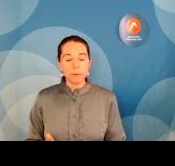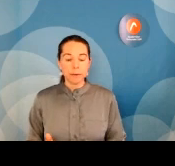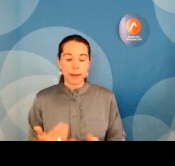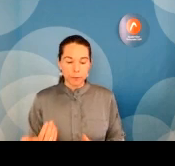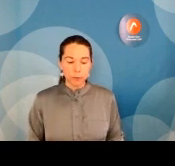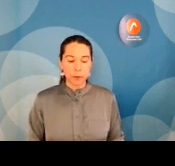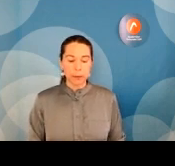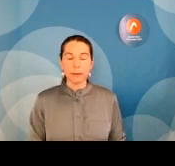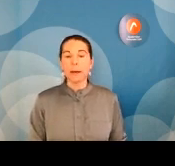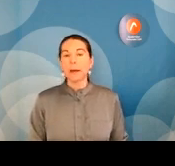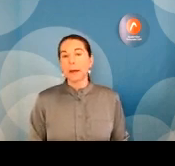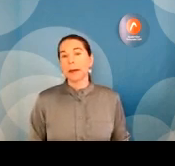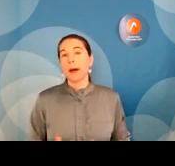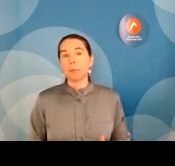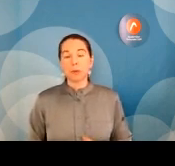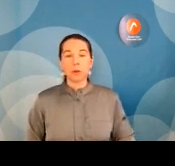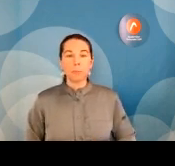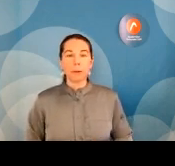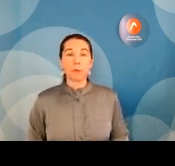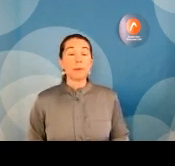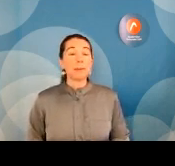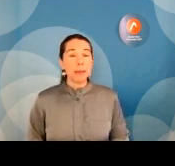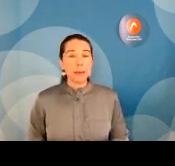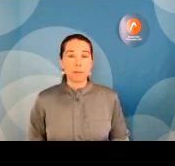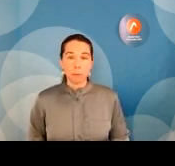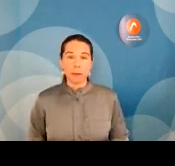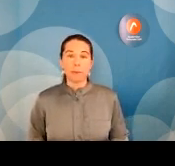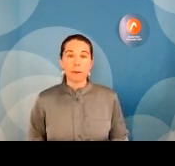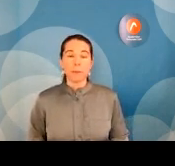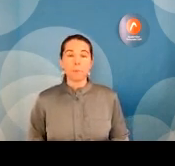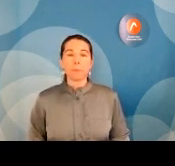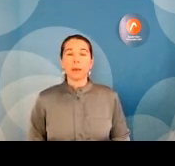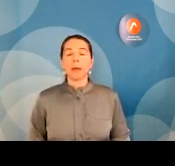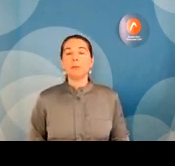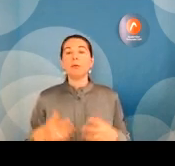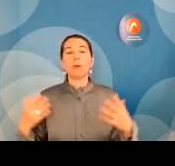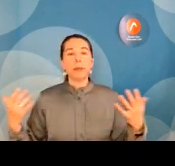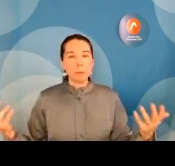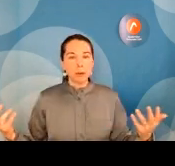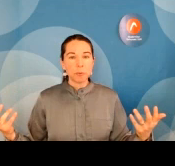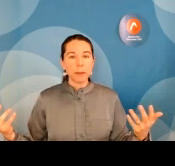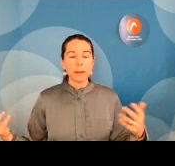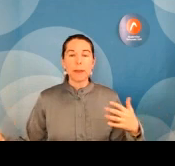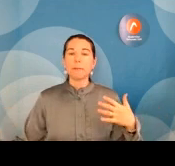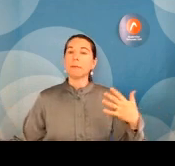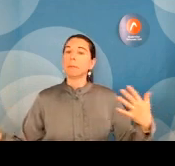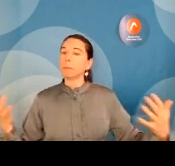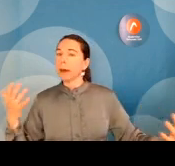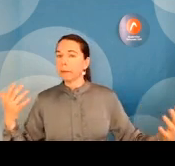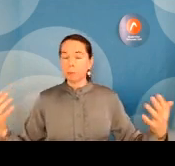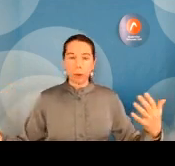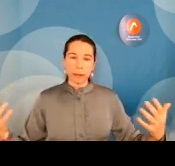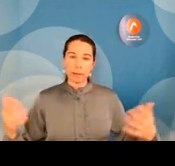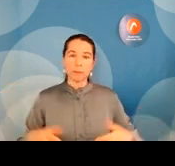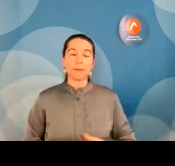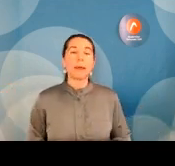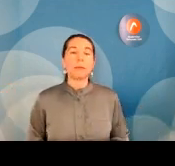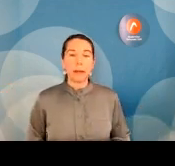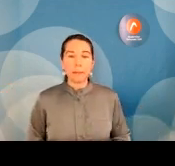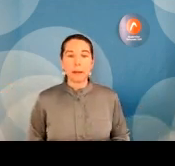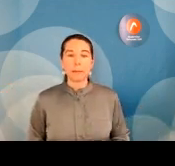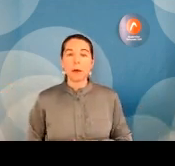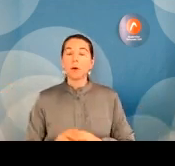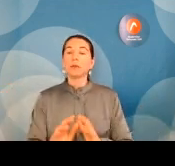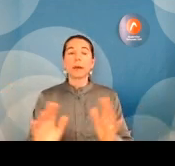att är vi heterogena arbetsgrupper så presterar vi bättre. Vi får fler perspektiv, vi blir bättre på att